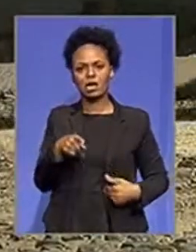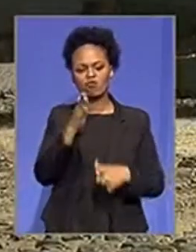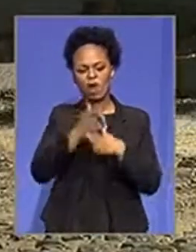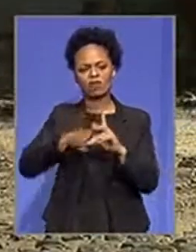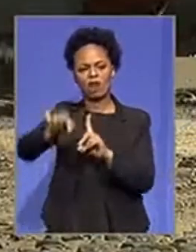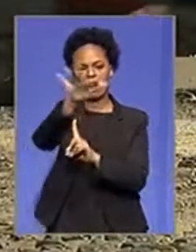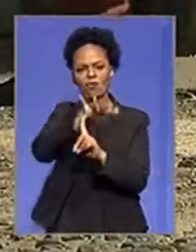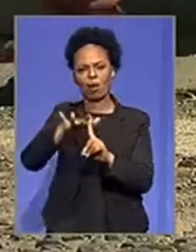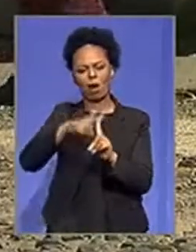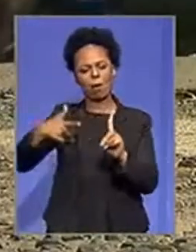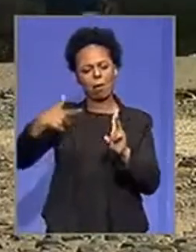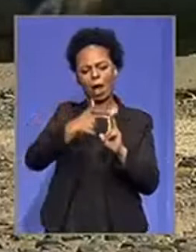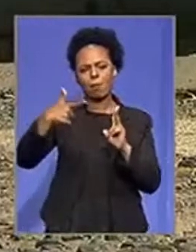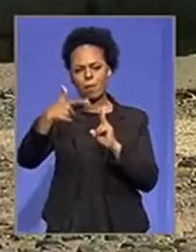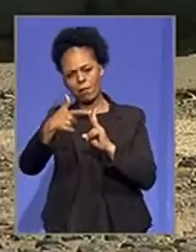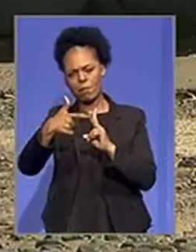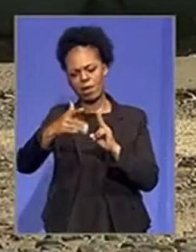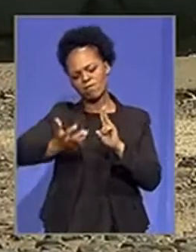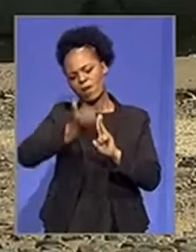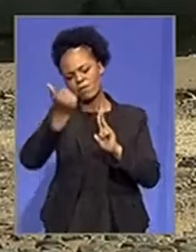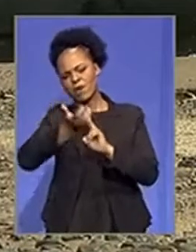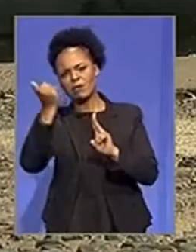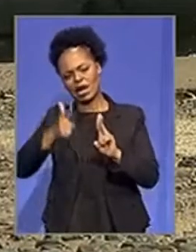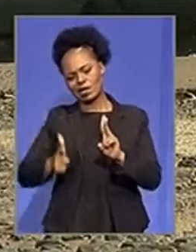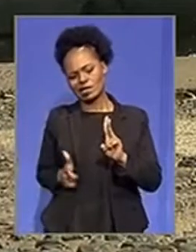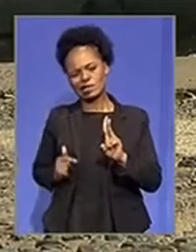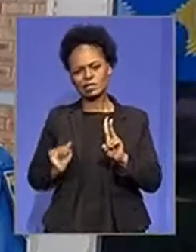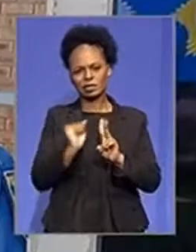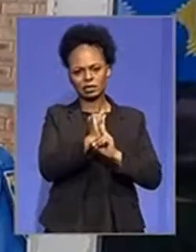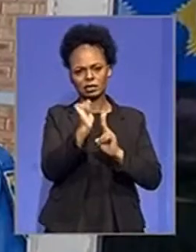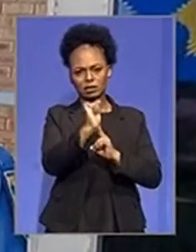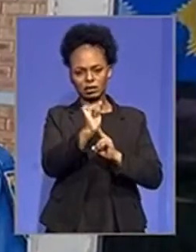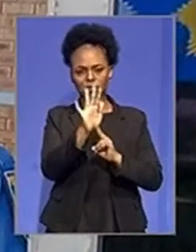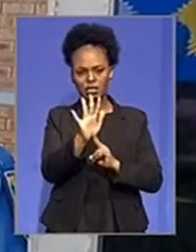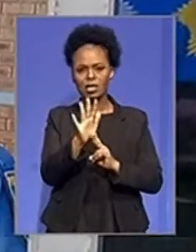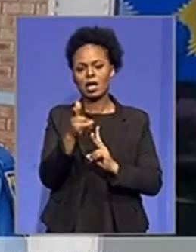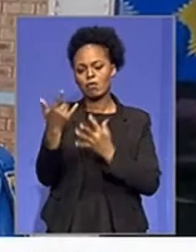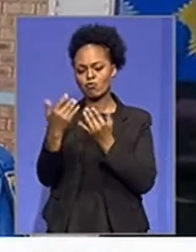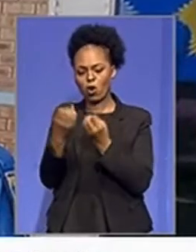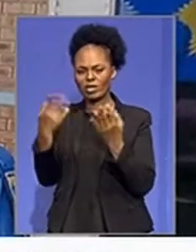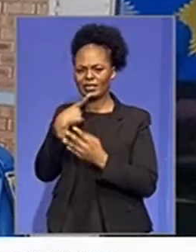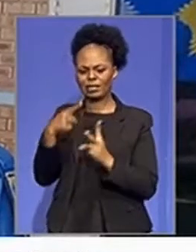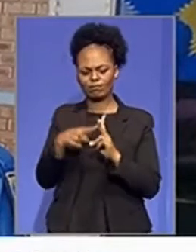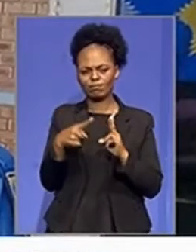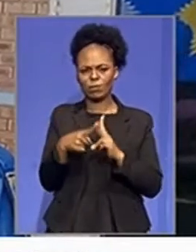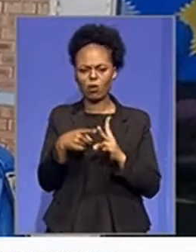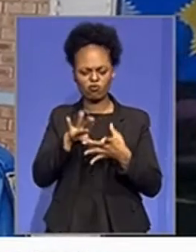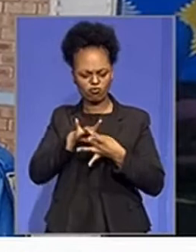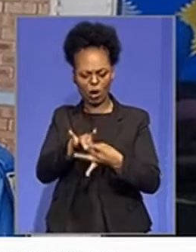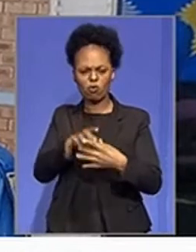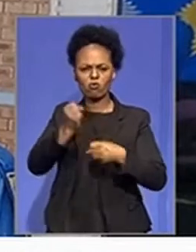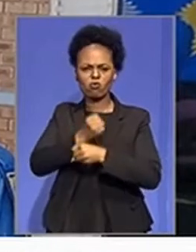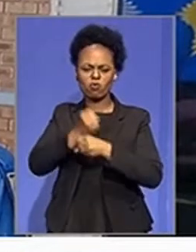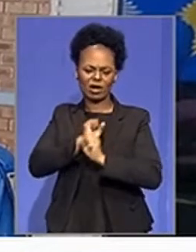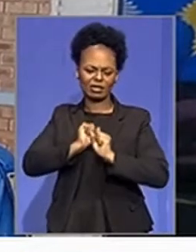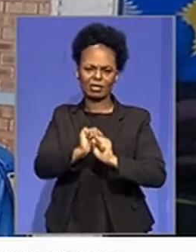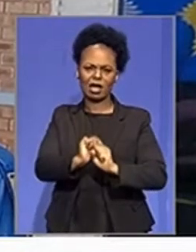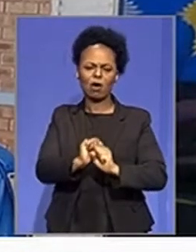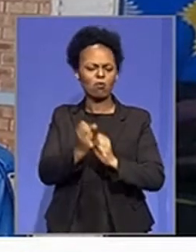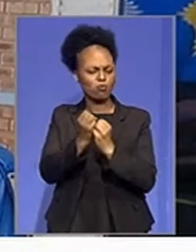nkelwa dithunya tsa mosebetsi. Dibui di hlalositse bahlanka bana ka bobedi jwalo ka basebetsi ba neng ba itelletse tshireletso ya